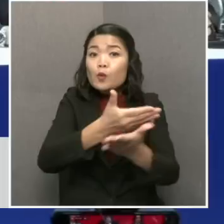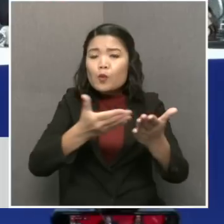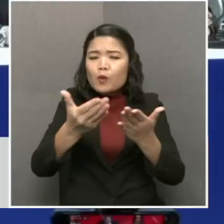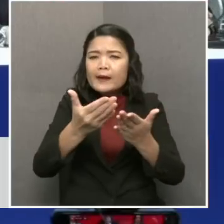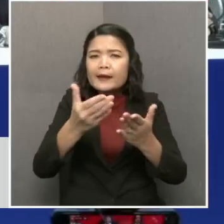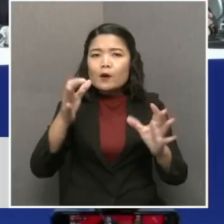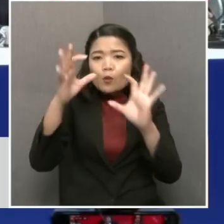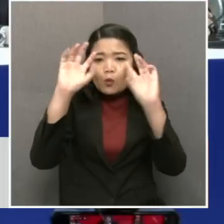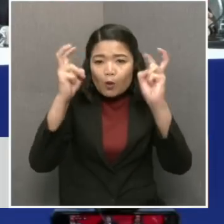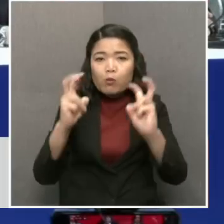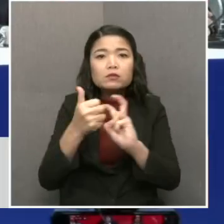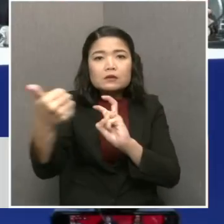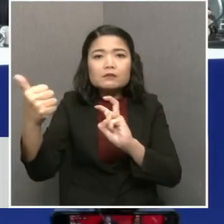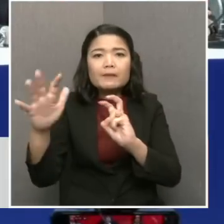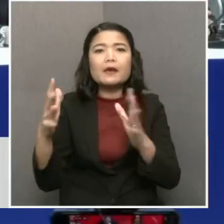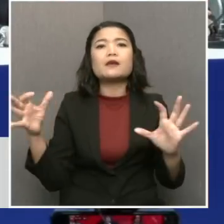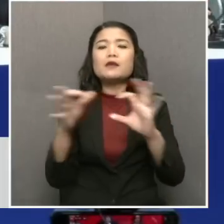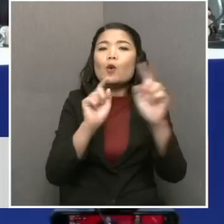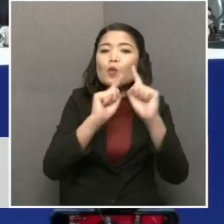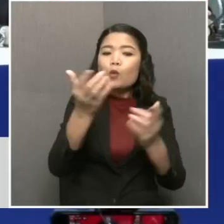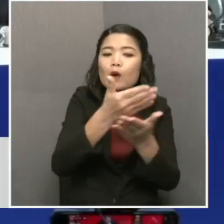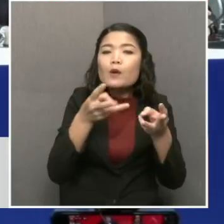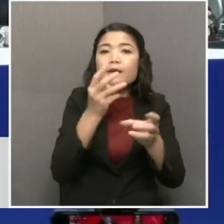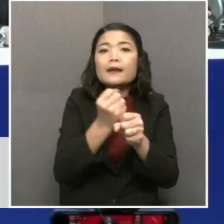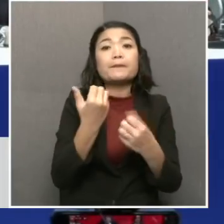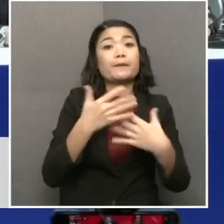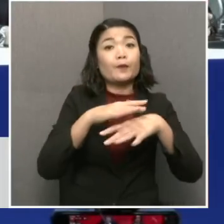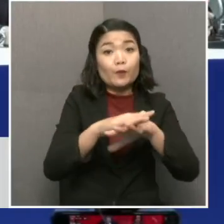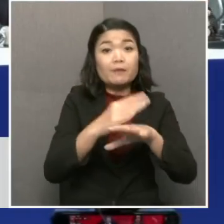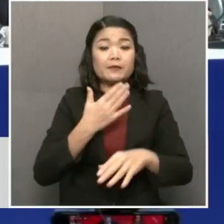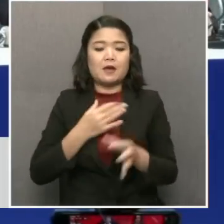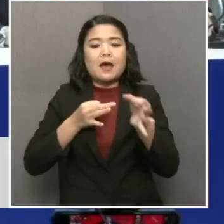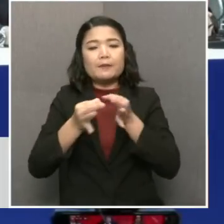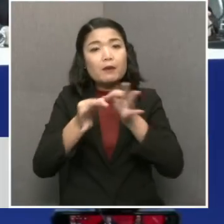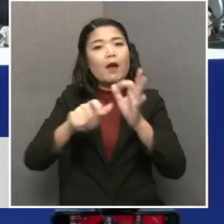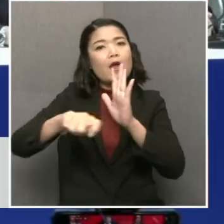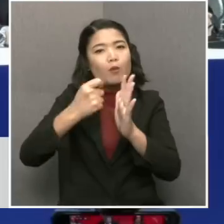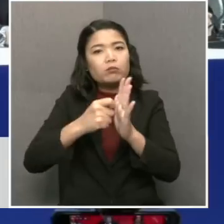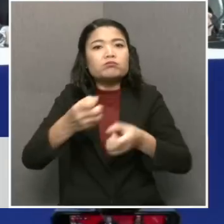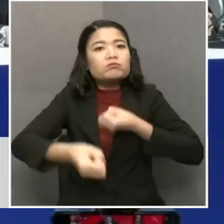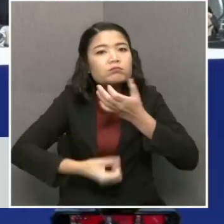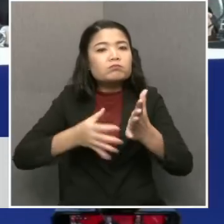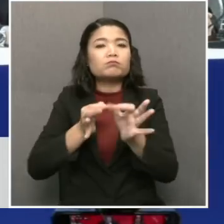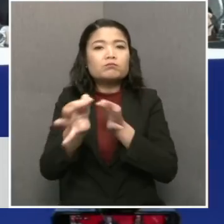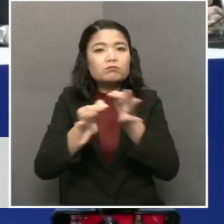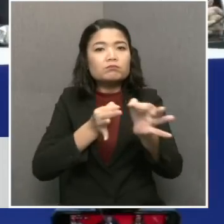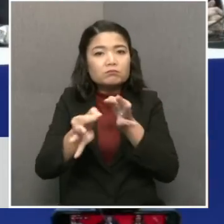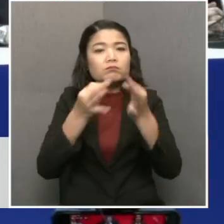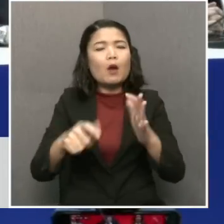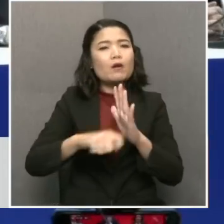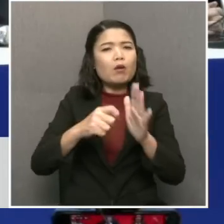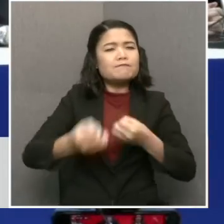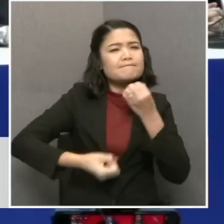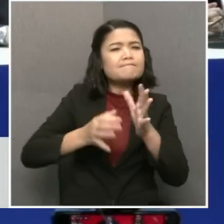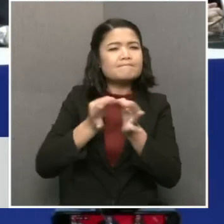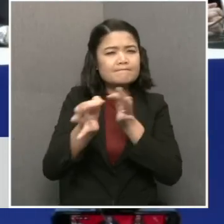นะครับมีแค่เรื่องนี้นะครับเท่านั้นเองครับเราก็ได้อธิบายเหตุผลความเป็นมาของเหตุผลไทยตั้งช